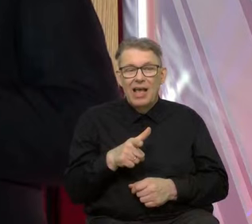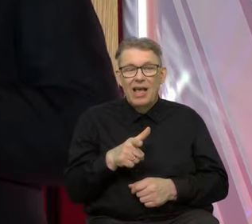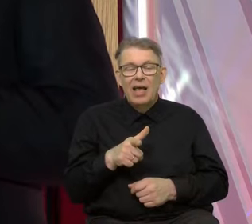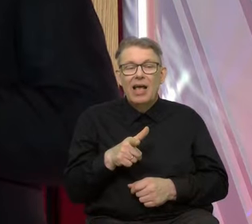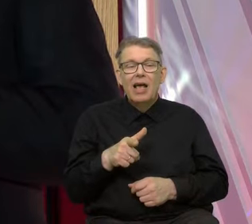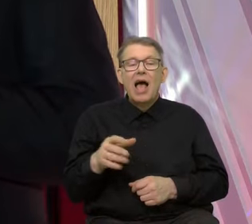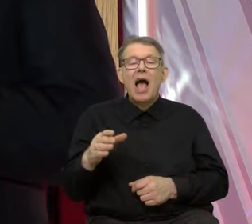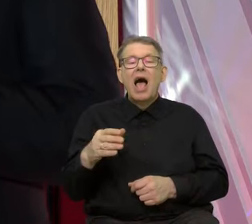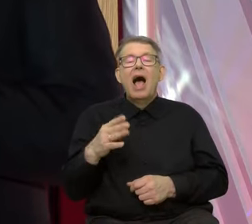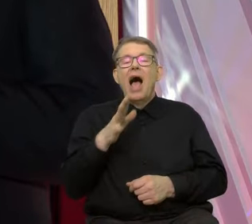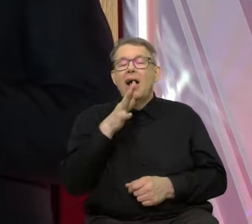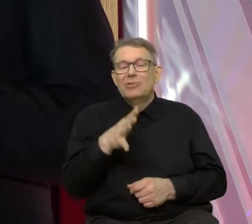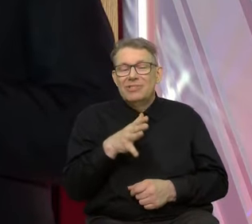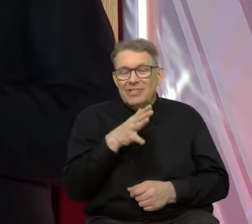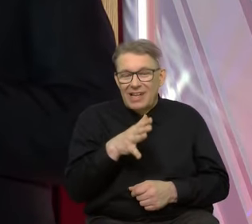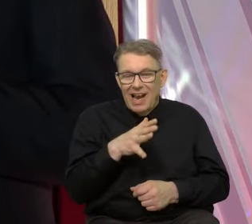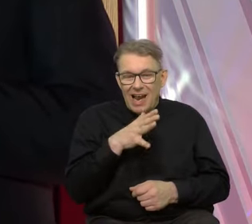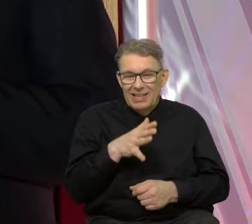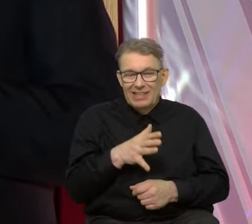Oceanii, Australii